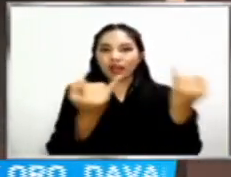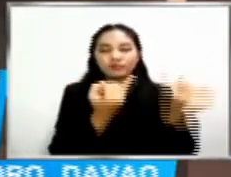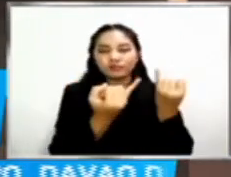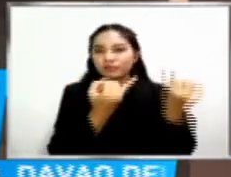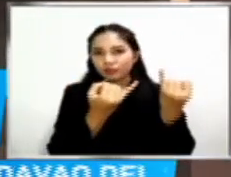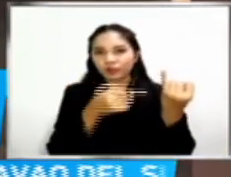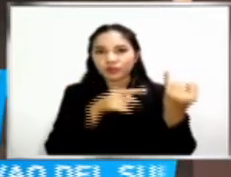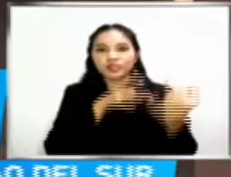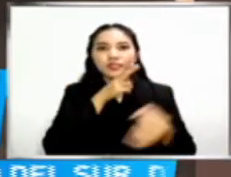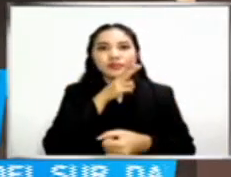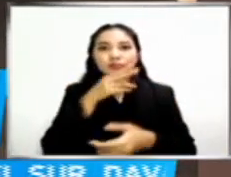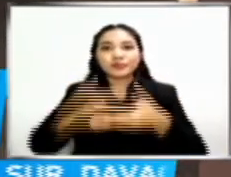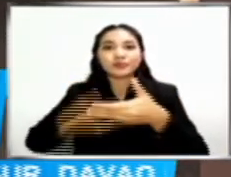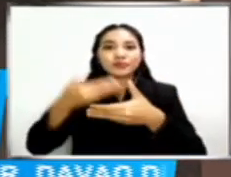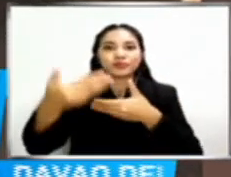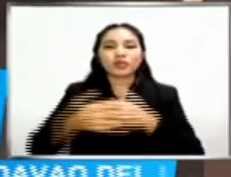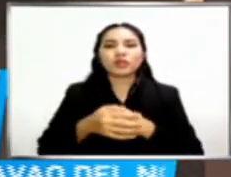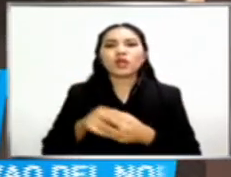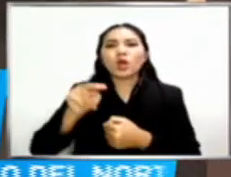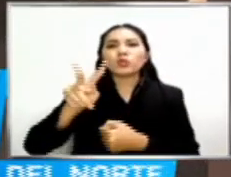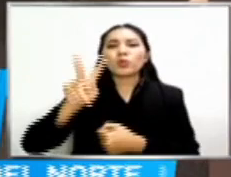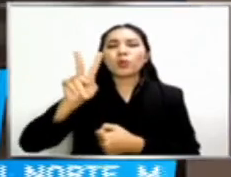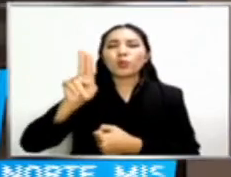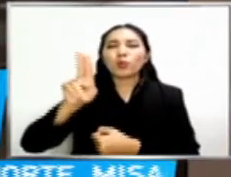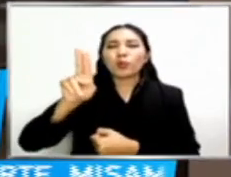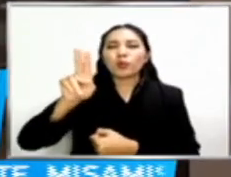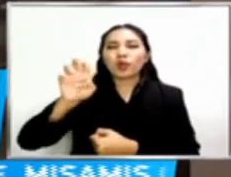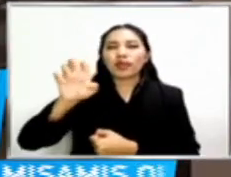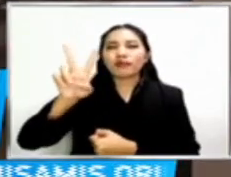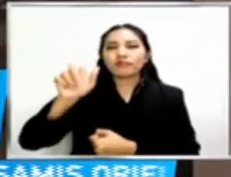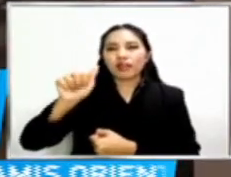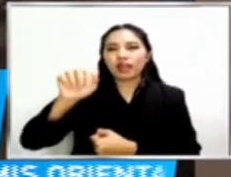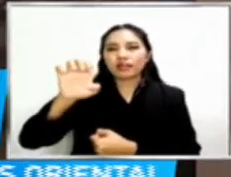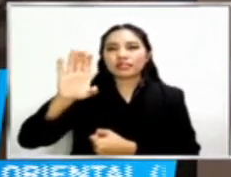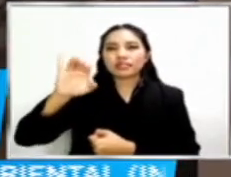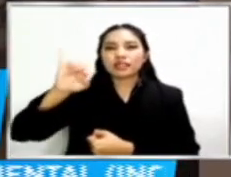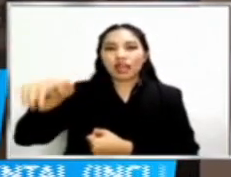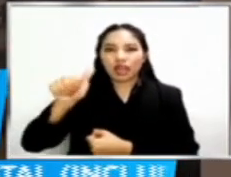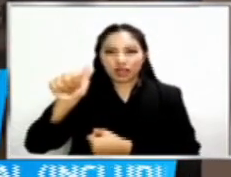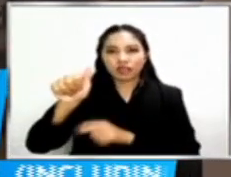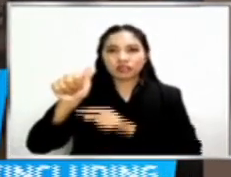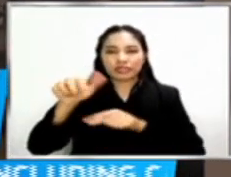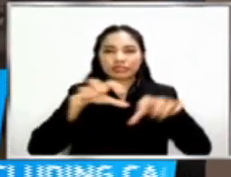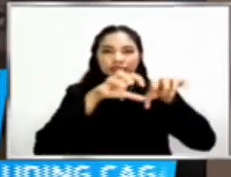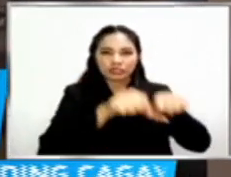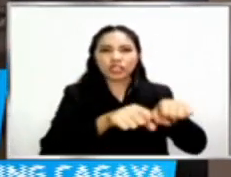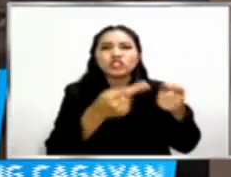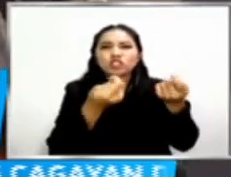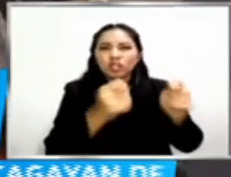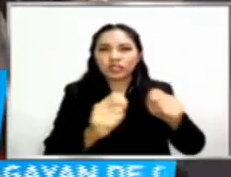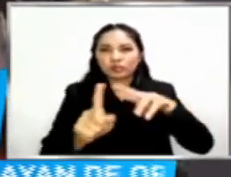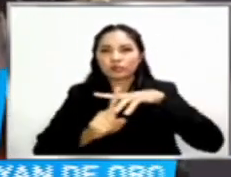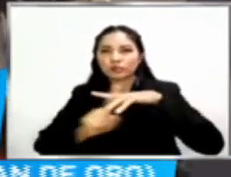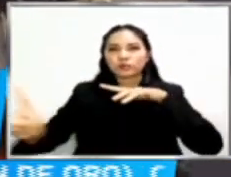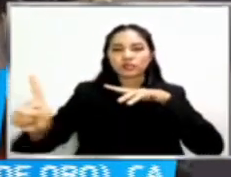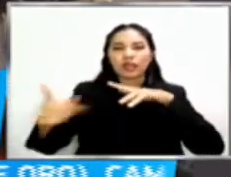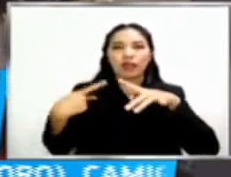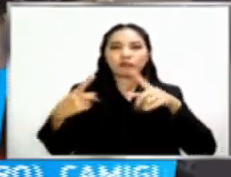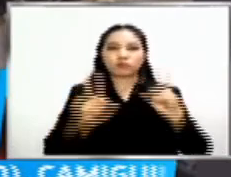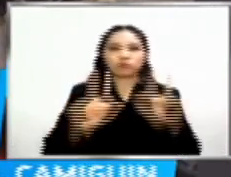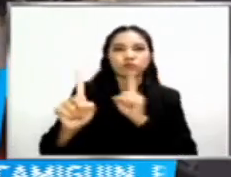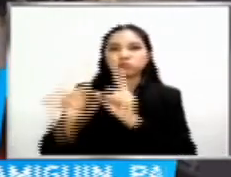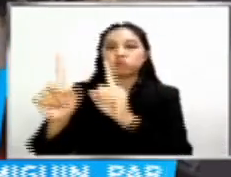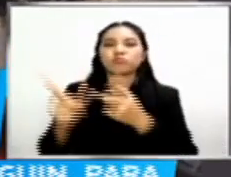Nueva Ecija ang drug suspect na si Vincent Muncal. Sinubukan para tumakas ng suspect kaya nagkahabulan. Pero tumaob